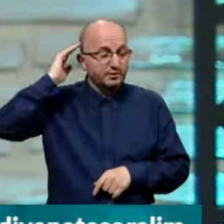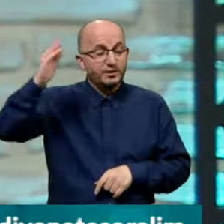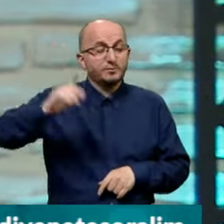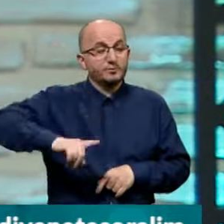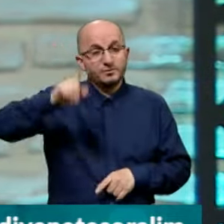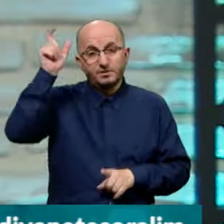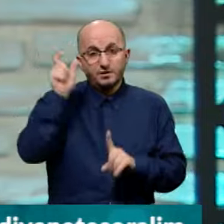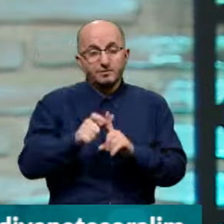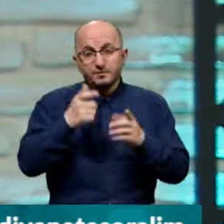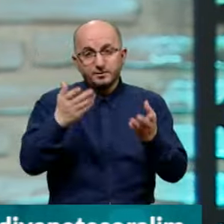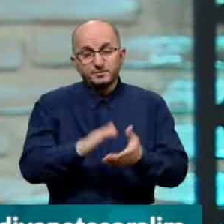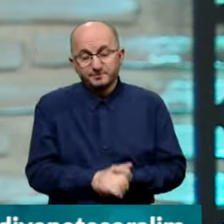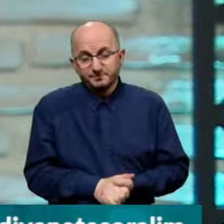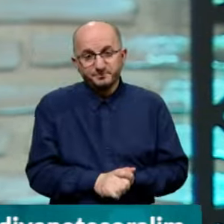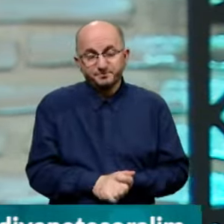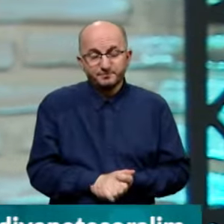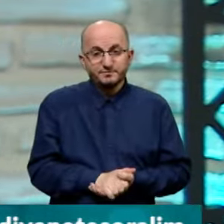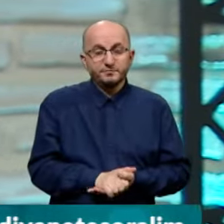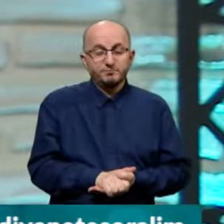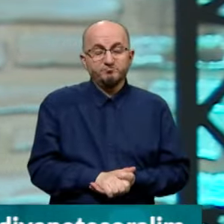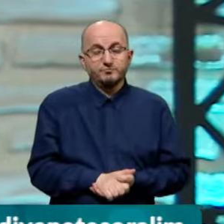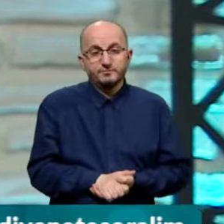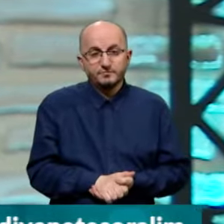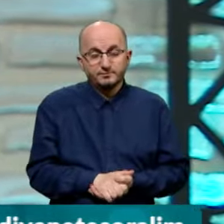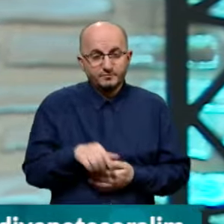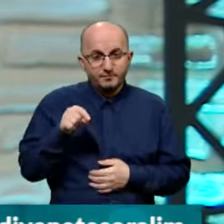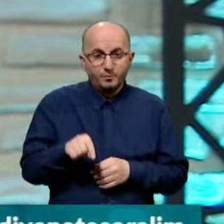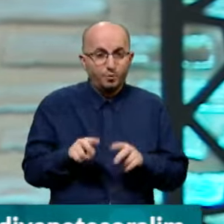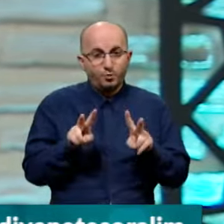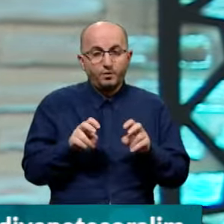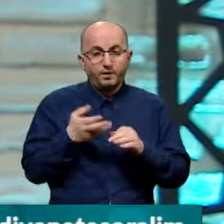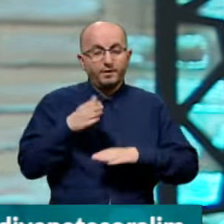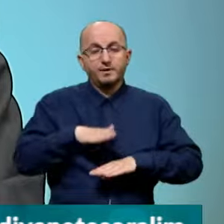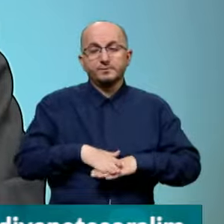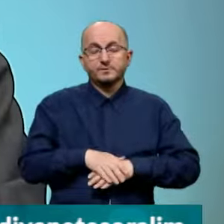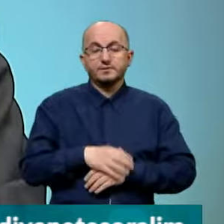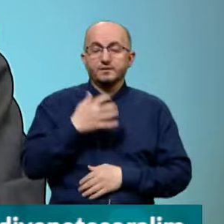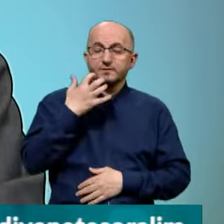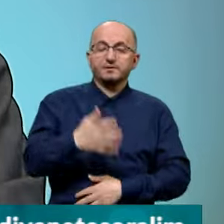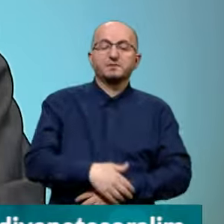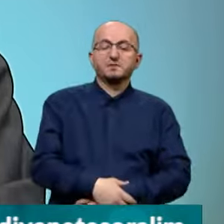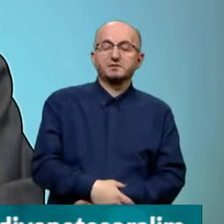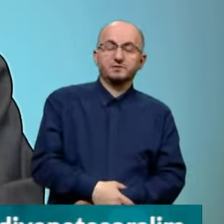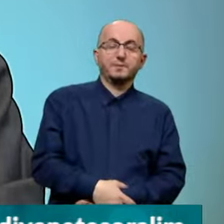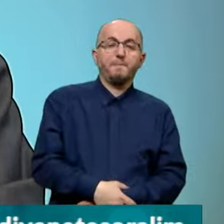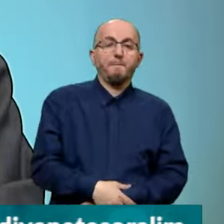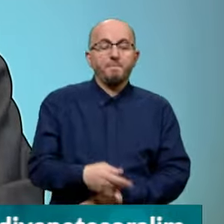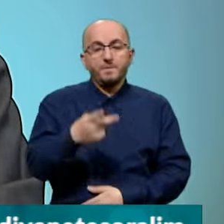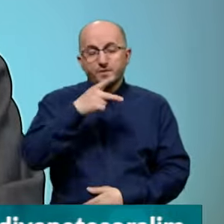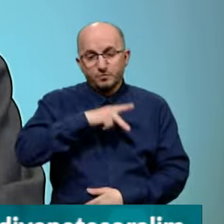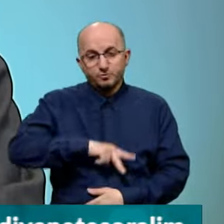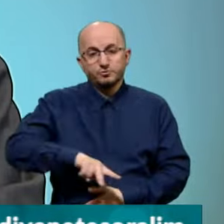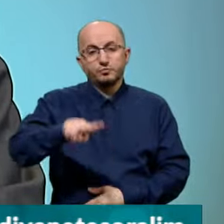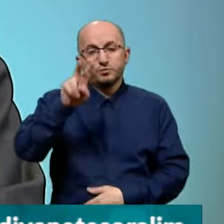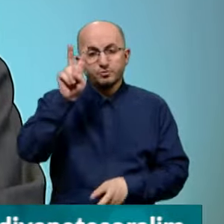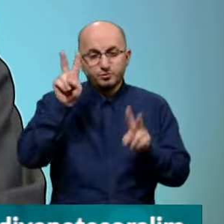emanet olun. Evet hocam, Şimdi şimdi bu konuda ne yapsınlar, ne tavsiye edersiniz? seferilik